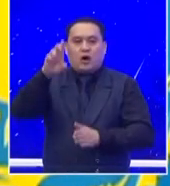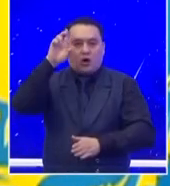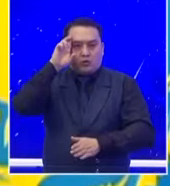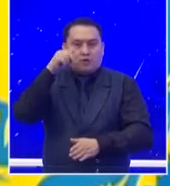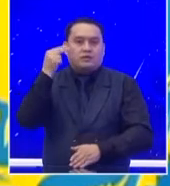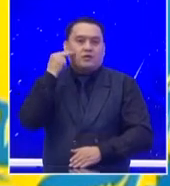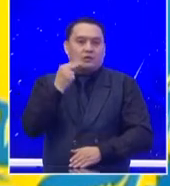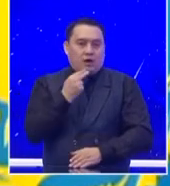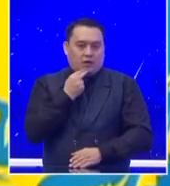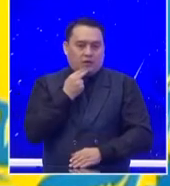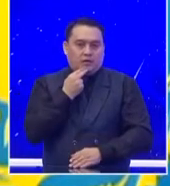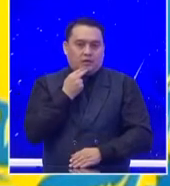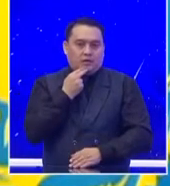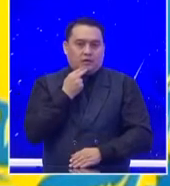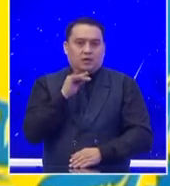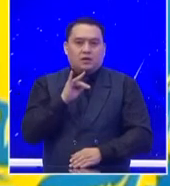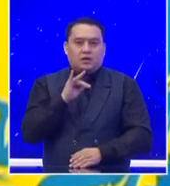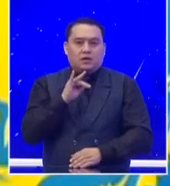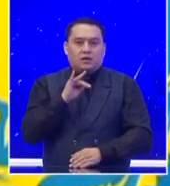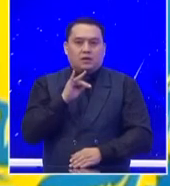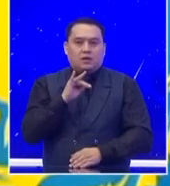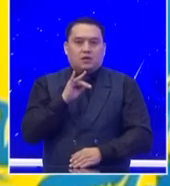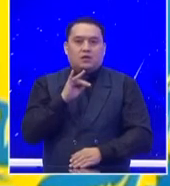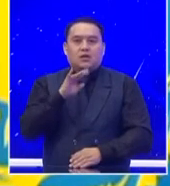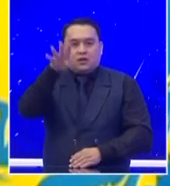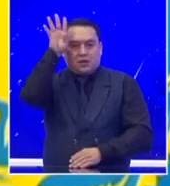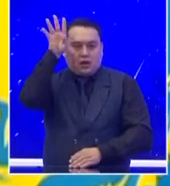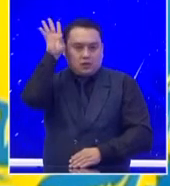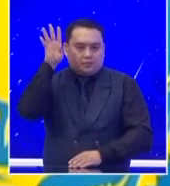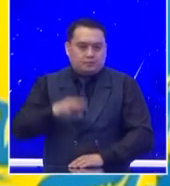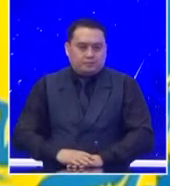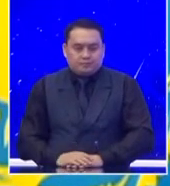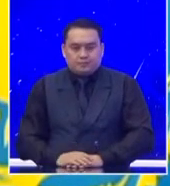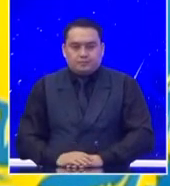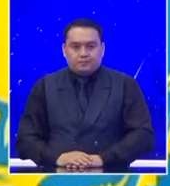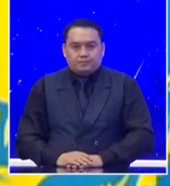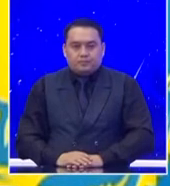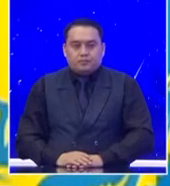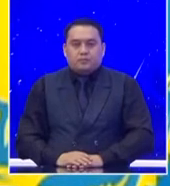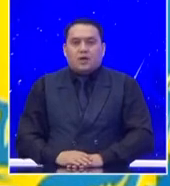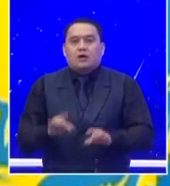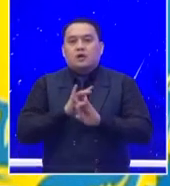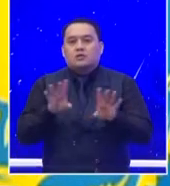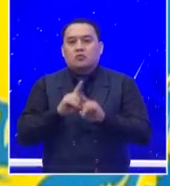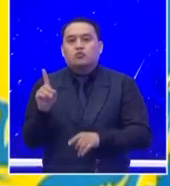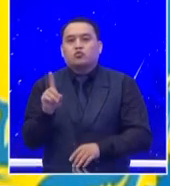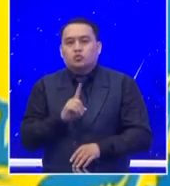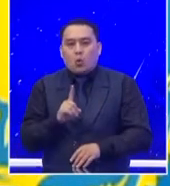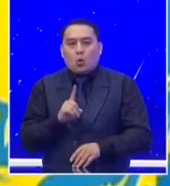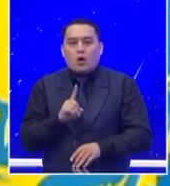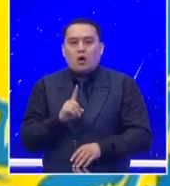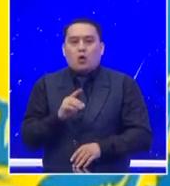как Китайская Народная Республика и Исламская Республика Иран. Подчеркну, это за